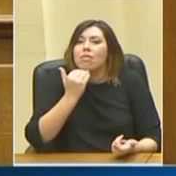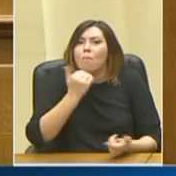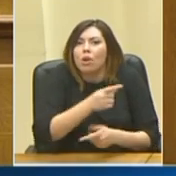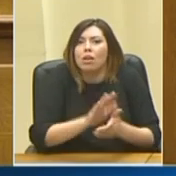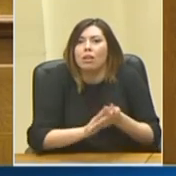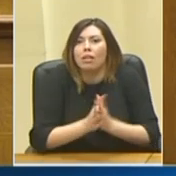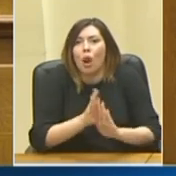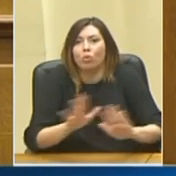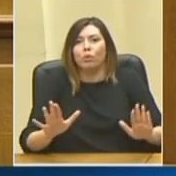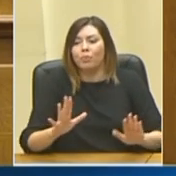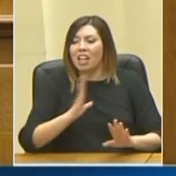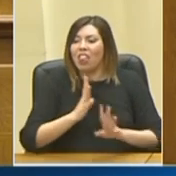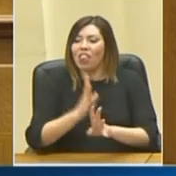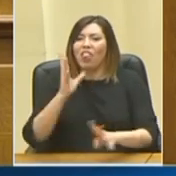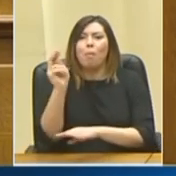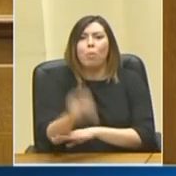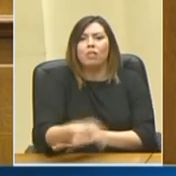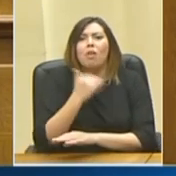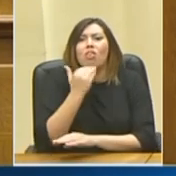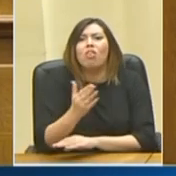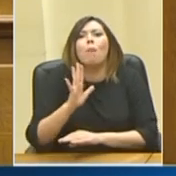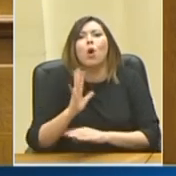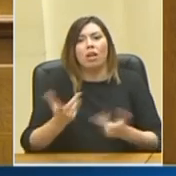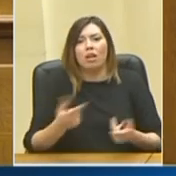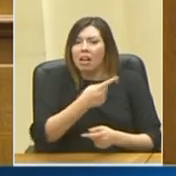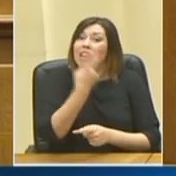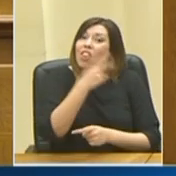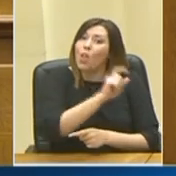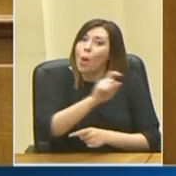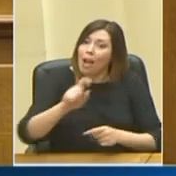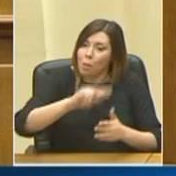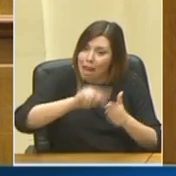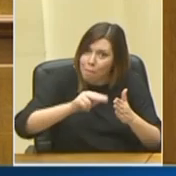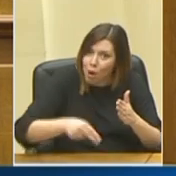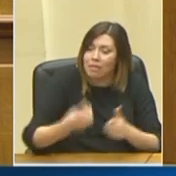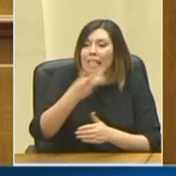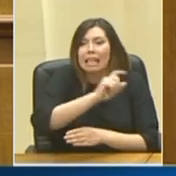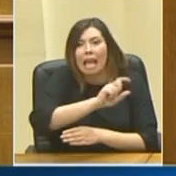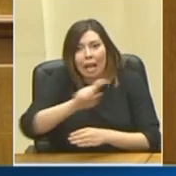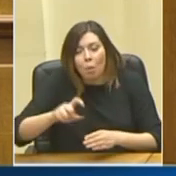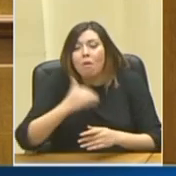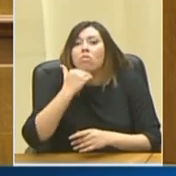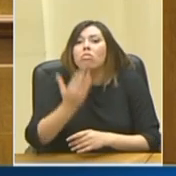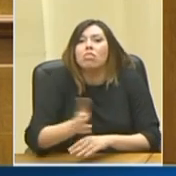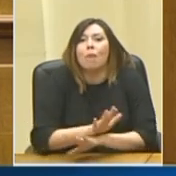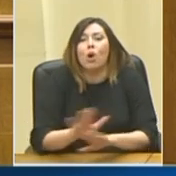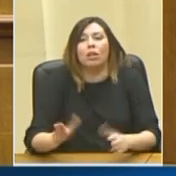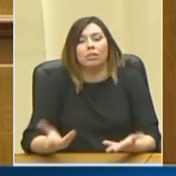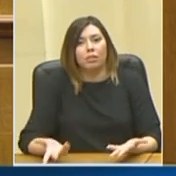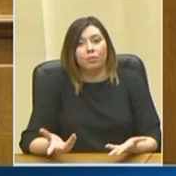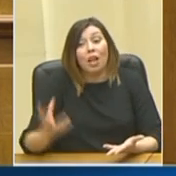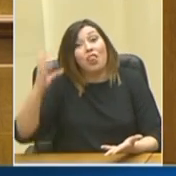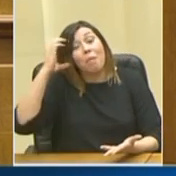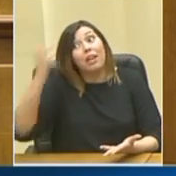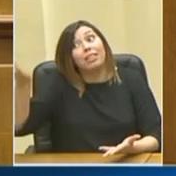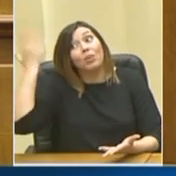προνομία. Δημοψήφισμα δεν μπορεί, και 2 εκατομμύρια υπογραφές και 3, έτσι όπως είναι σήμερα, δεν μπορείς να κάνεις. Ο Χριστόδουλος, θυμάστε